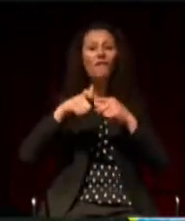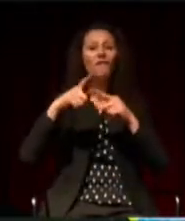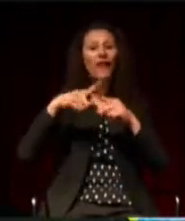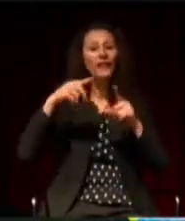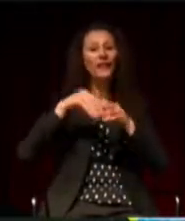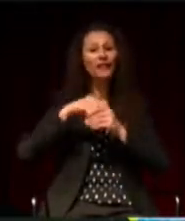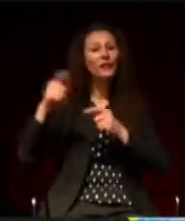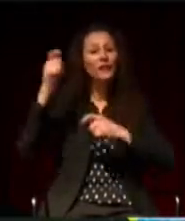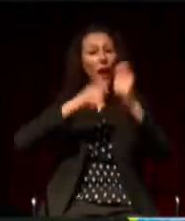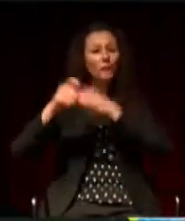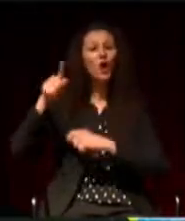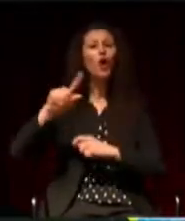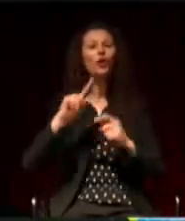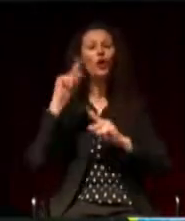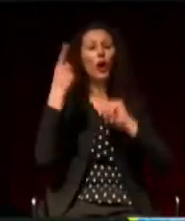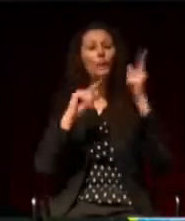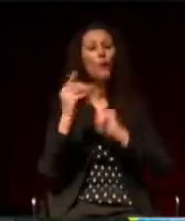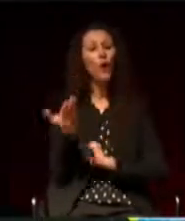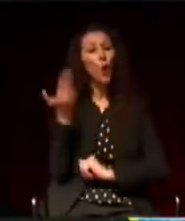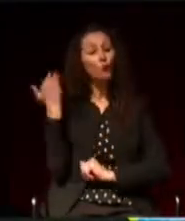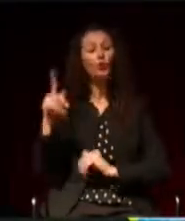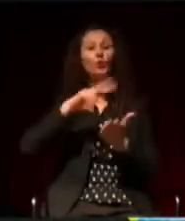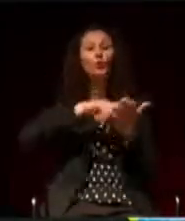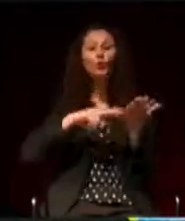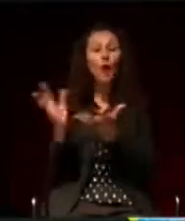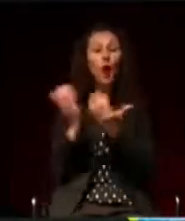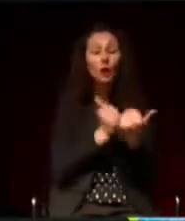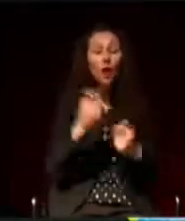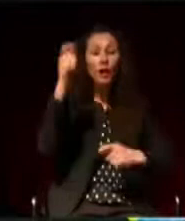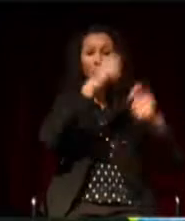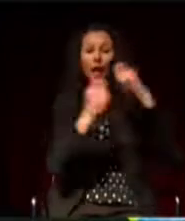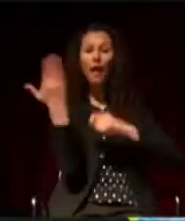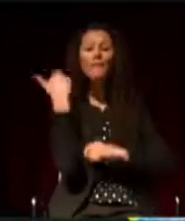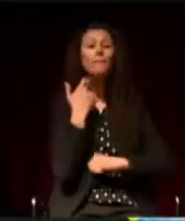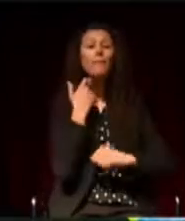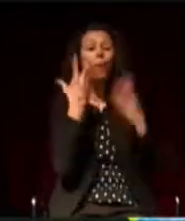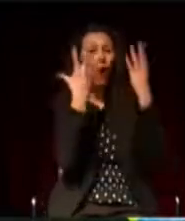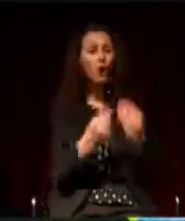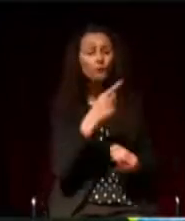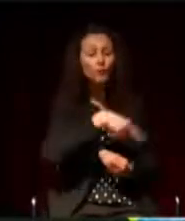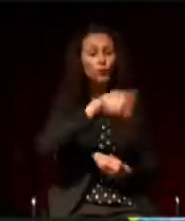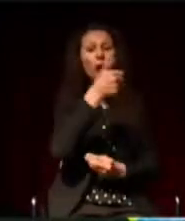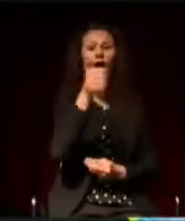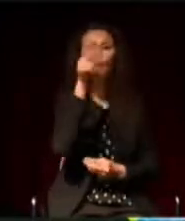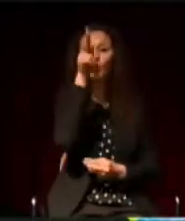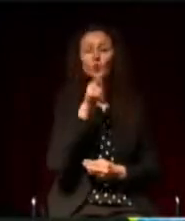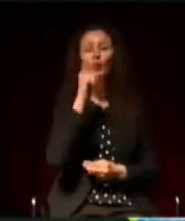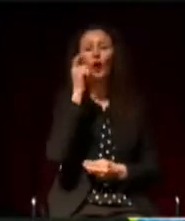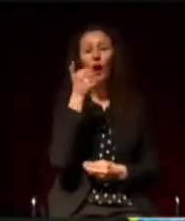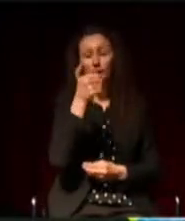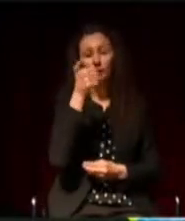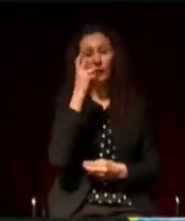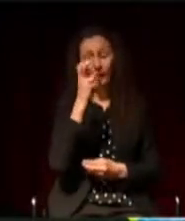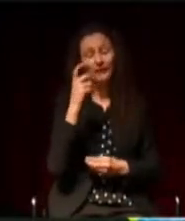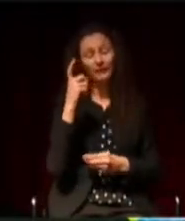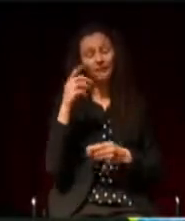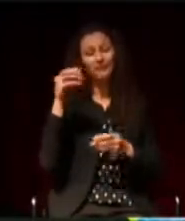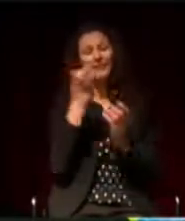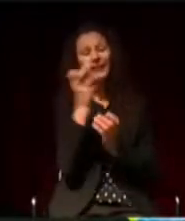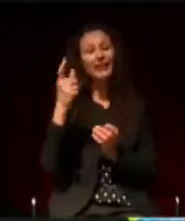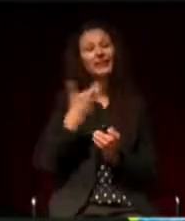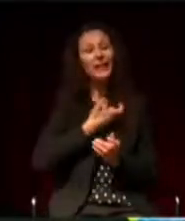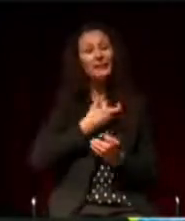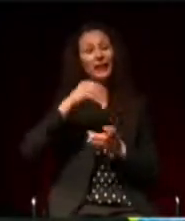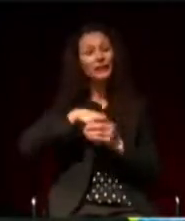bölgelerinde yapılacak yapılar hakkında yönetmelik öncesinde ruhsat alarak yapılmış yapılar ve 6306 sayılı yasa kapsamında riskli yapı